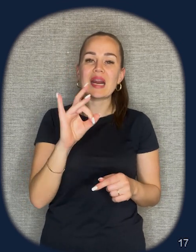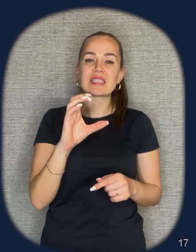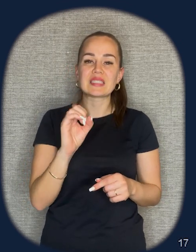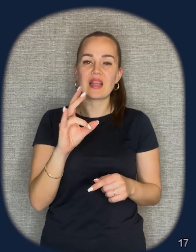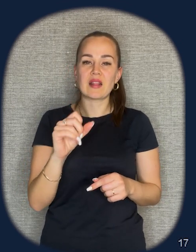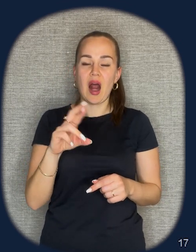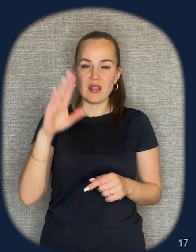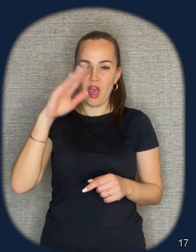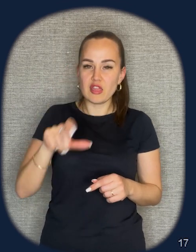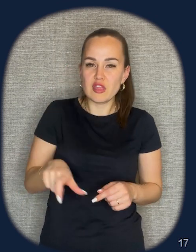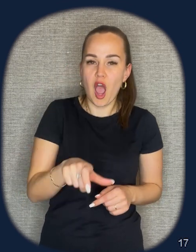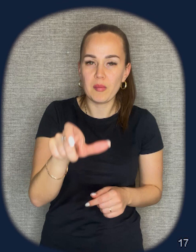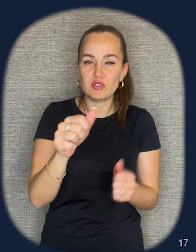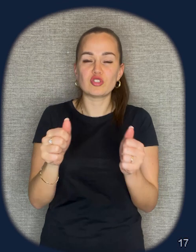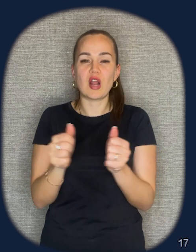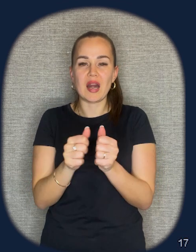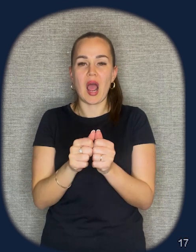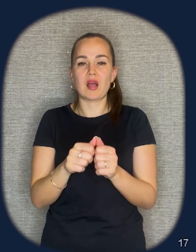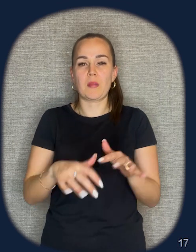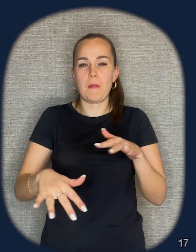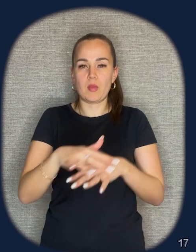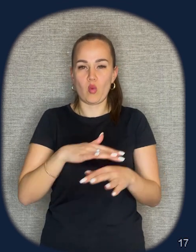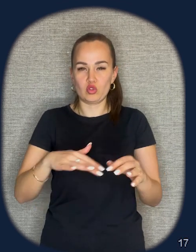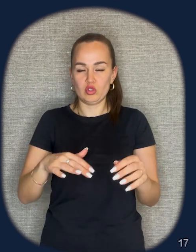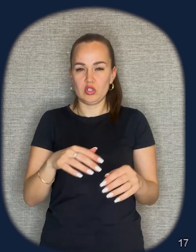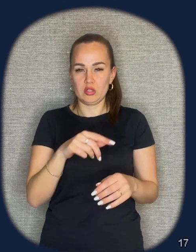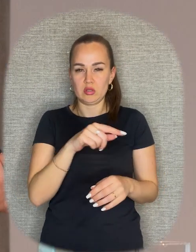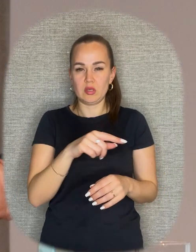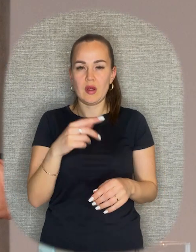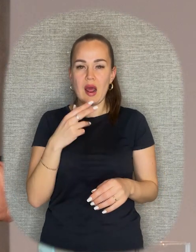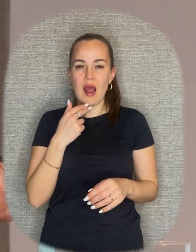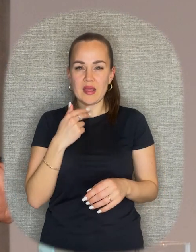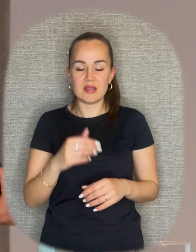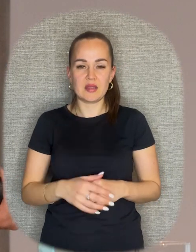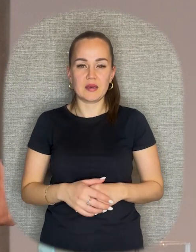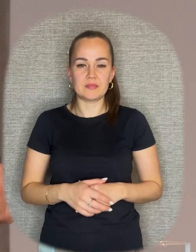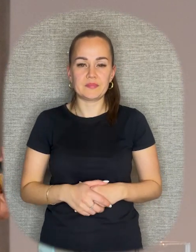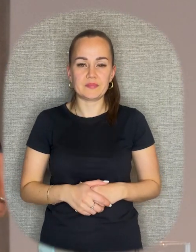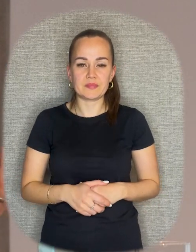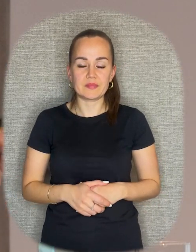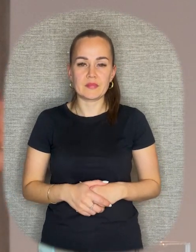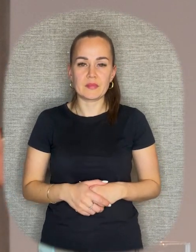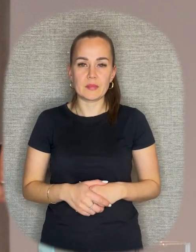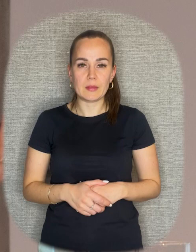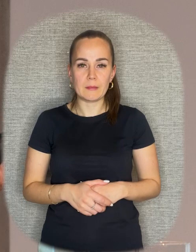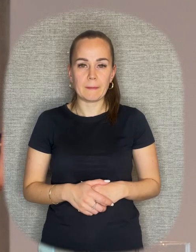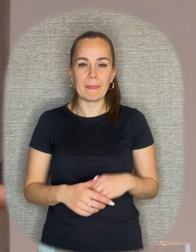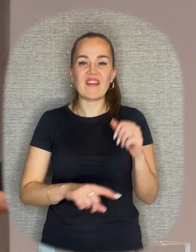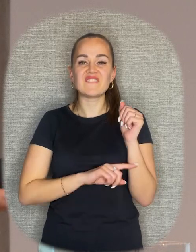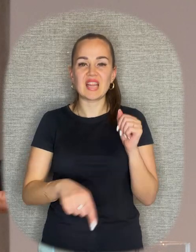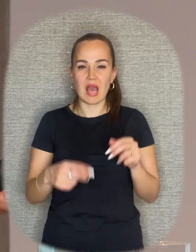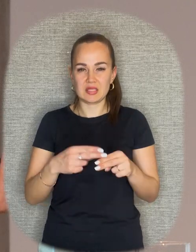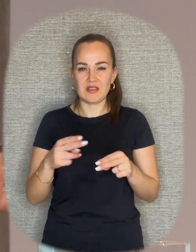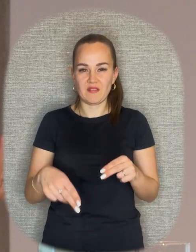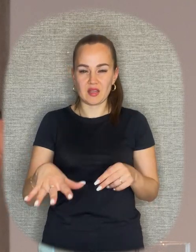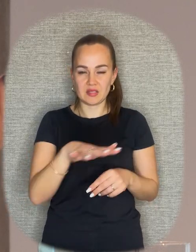реконструкция арсенальной набережной как в этом проекте так и в проекте Баранова на самом деле является по сути такой репликой площади